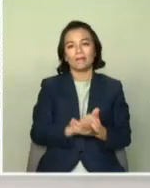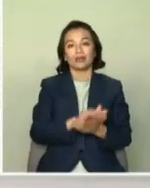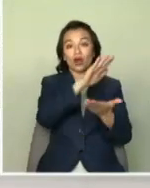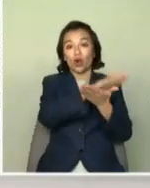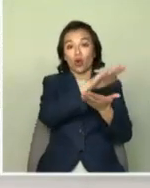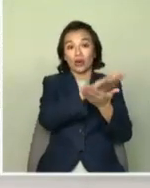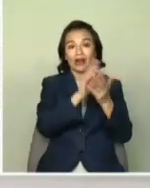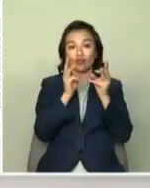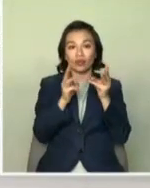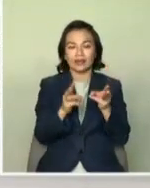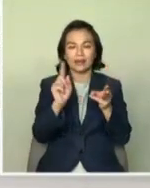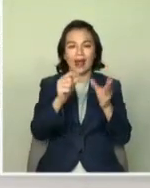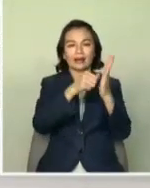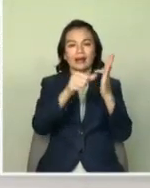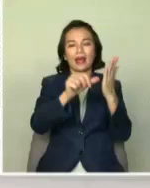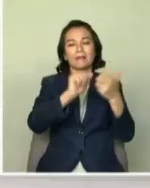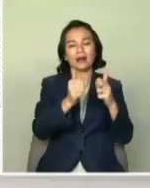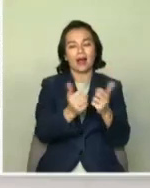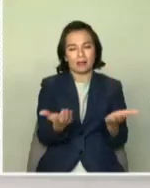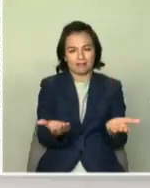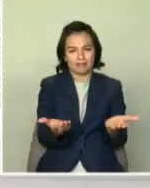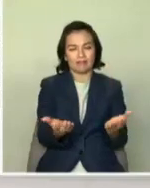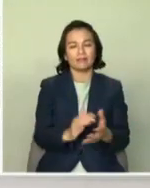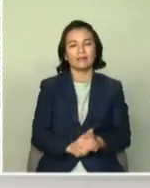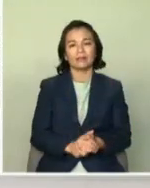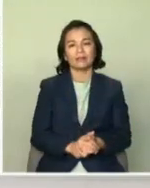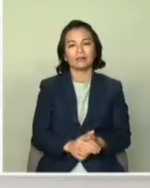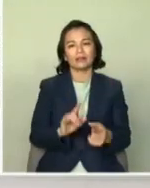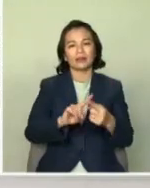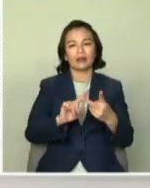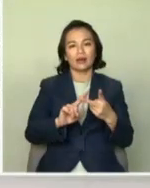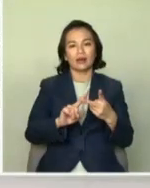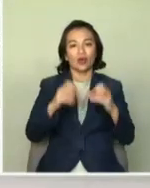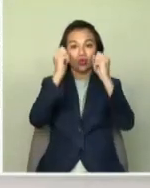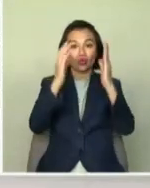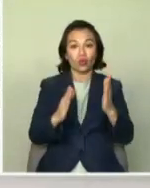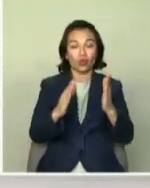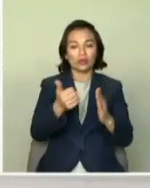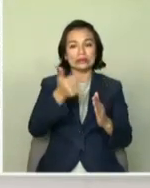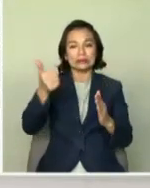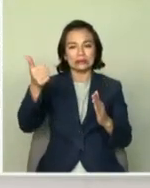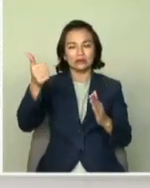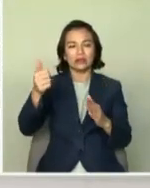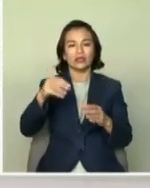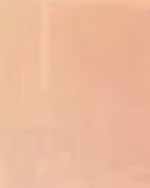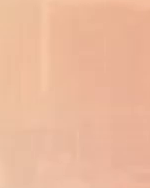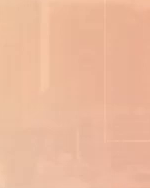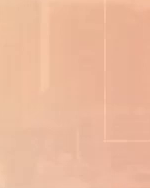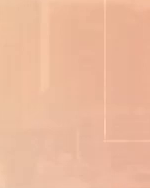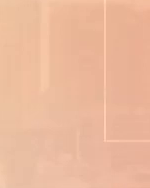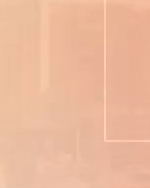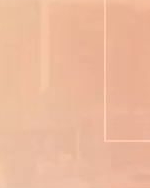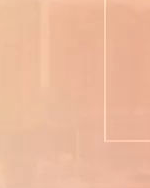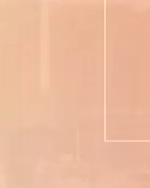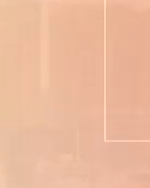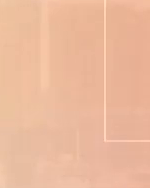เรียนเองจะมีมาตรการแก้ไขปัญหาอย่างไรบ้างนะคะรวมไปถึงการดำเนินการกับคุณครูคนอื่นด้วยที่อยู่ในเหตุการณ์นะคะ